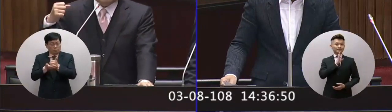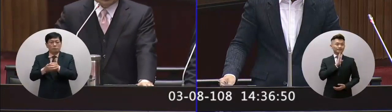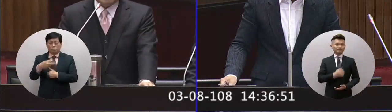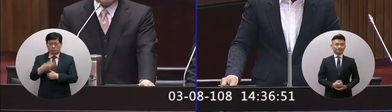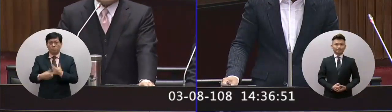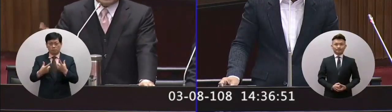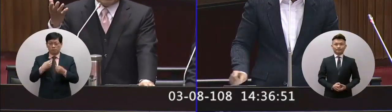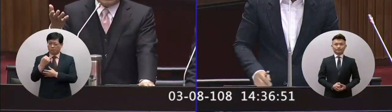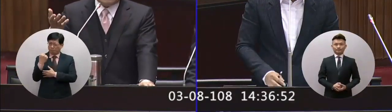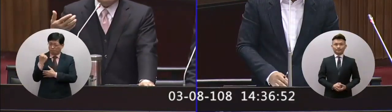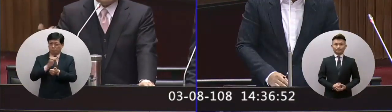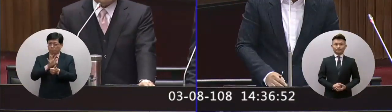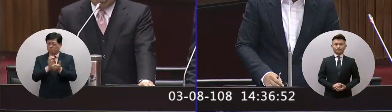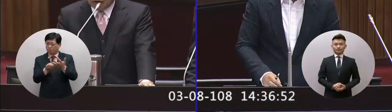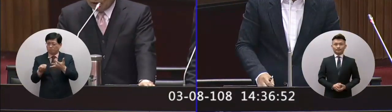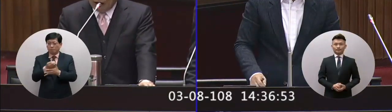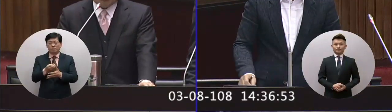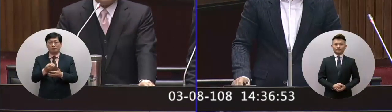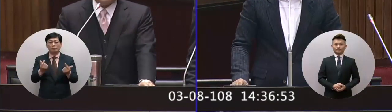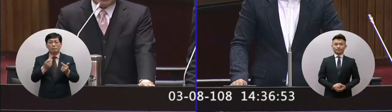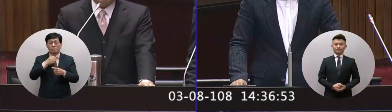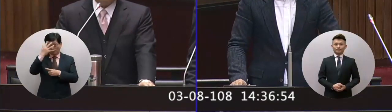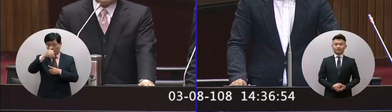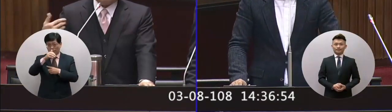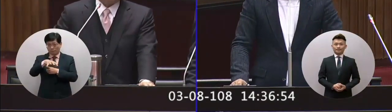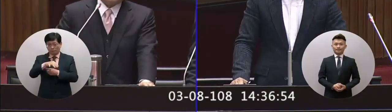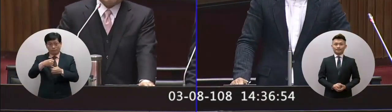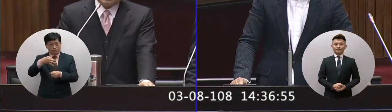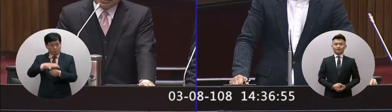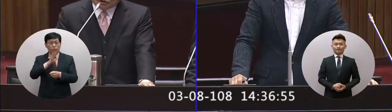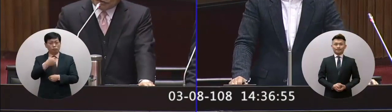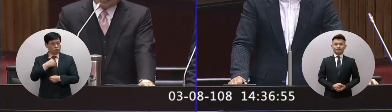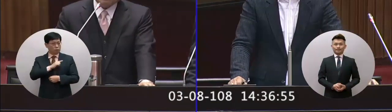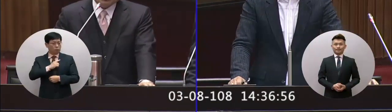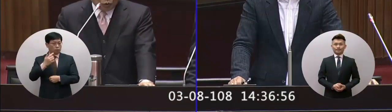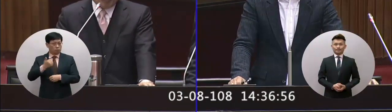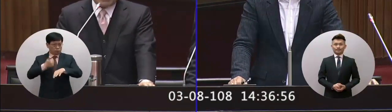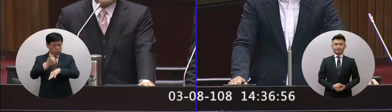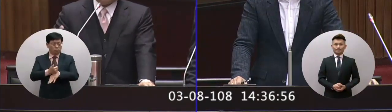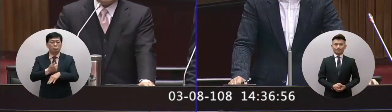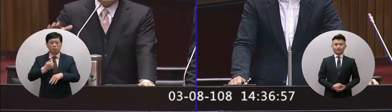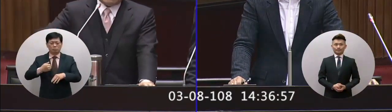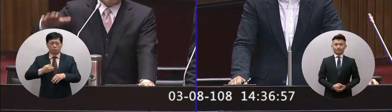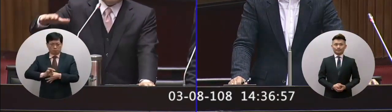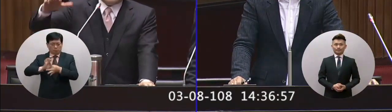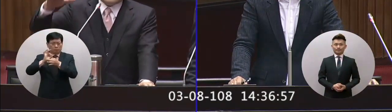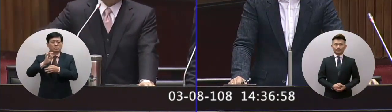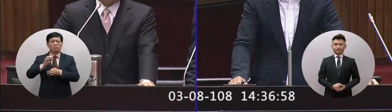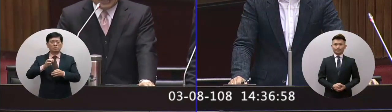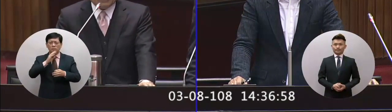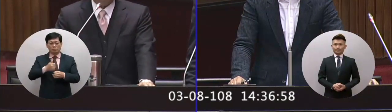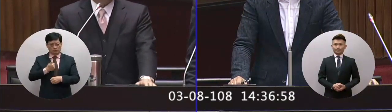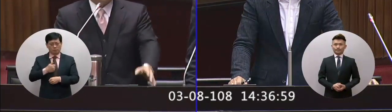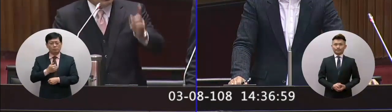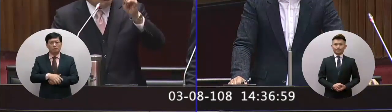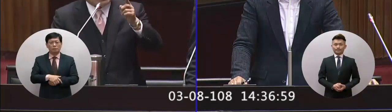對努力要提款像說農農典貼這都是對我們民進黨執政突破開始都一直